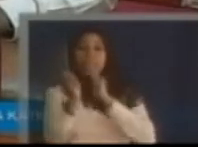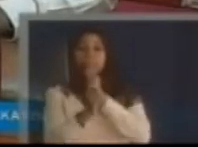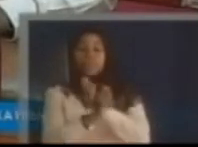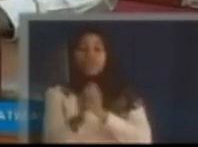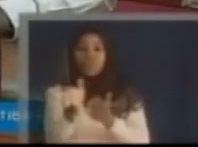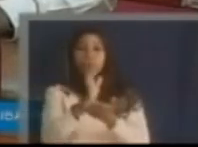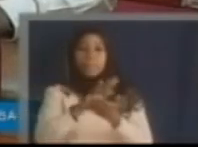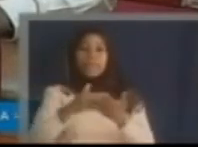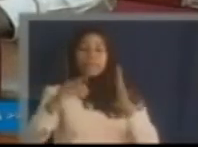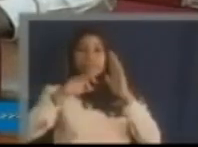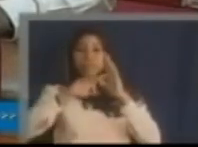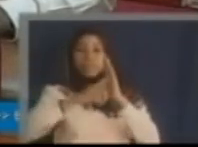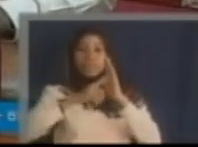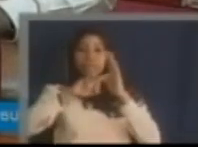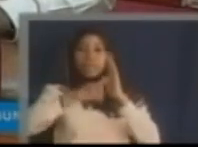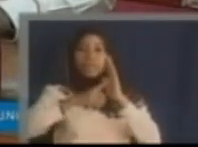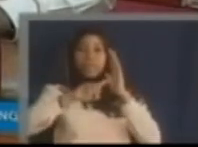Na kutokana na taarifa ambazo